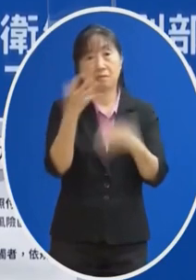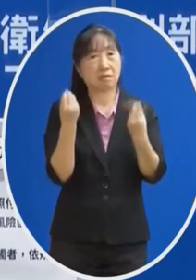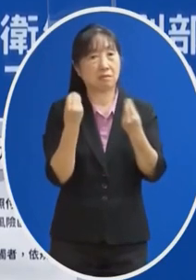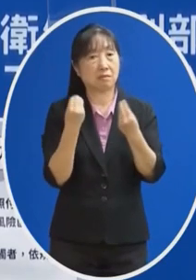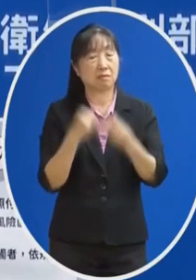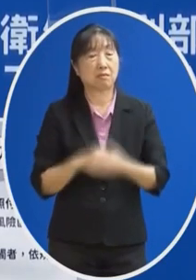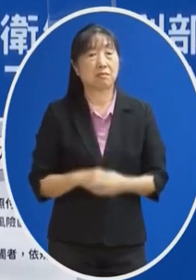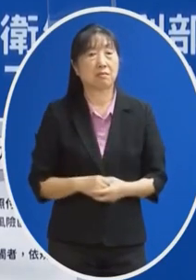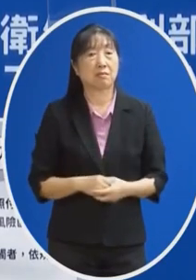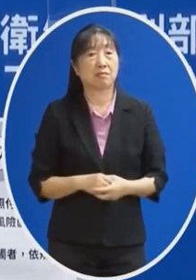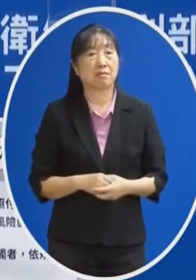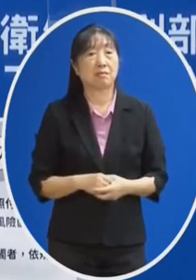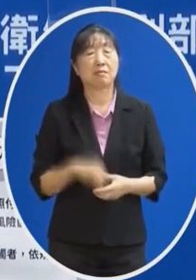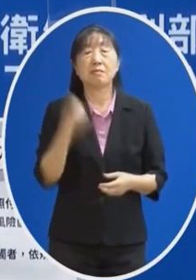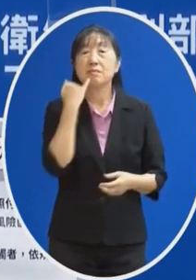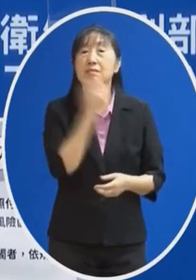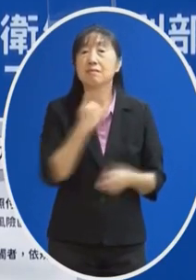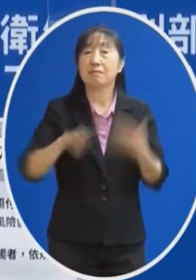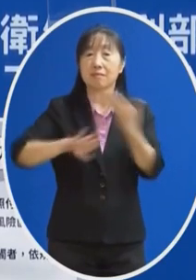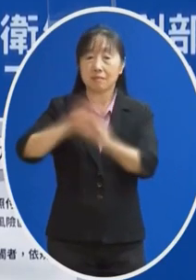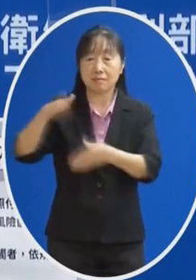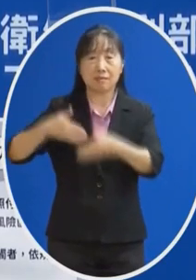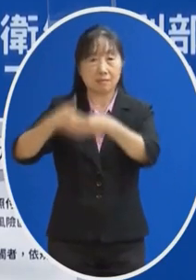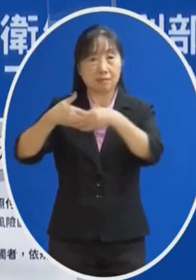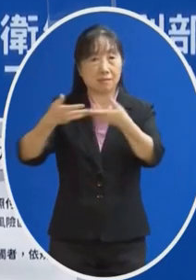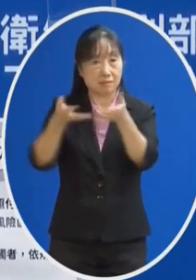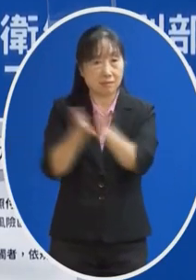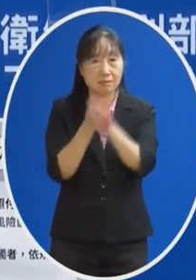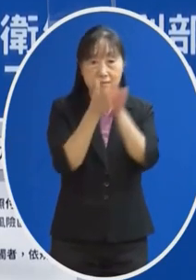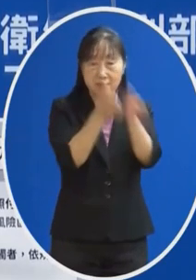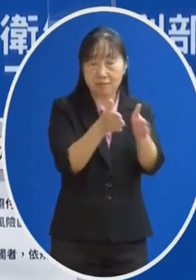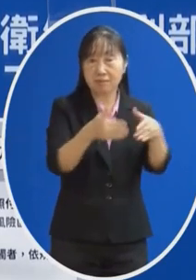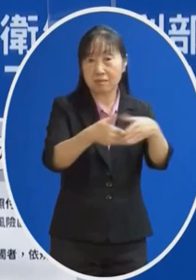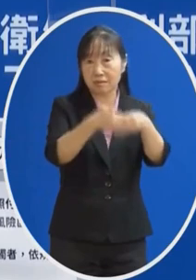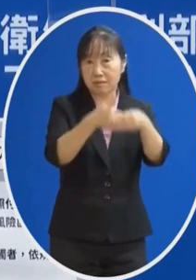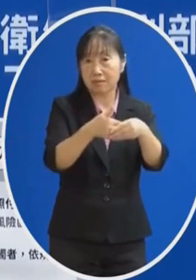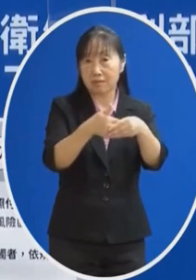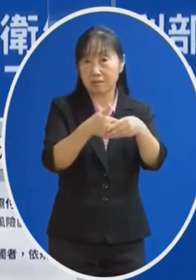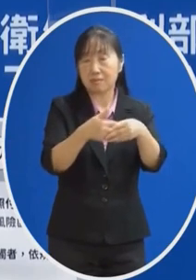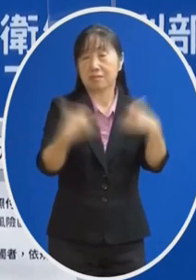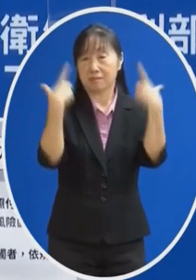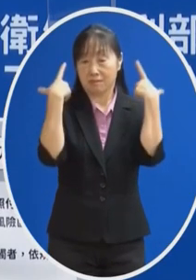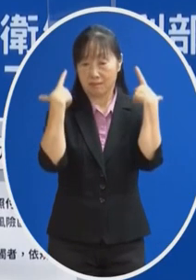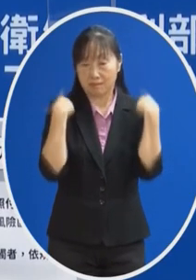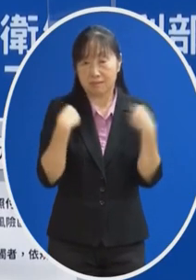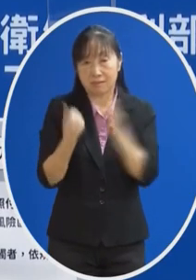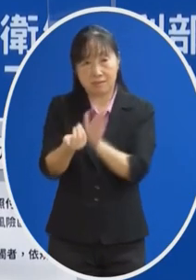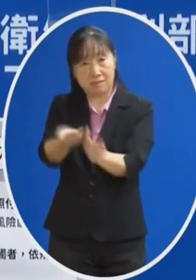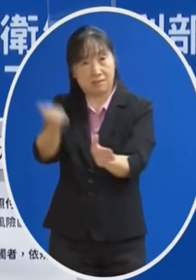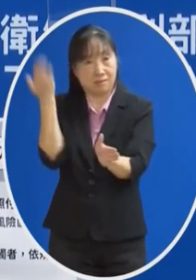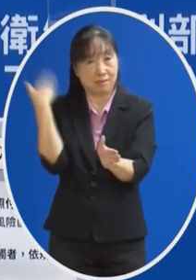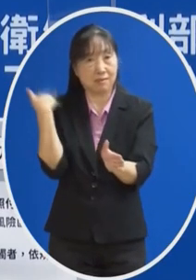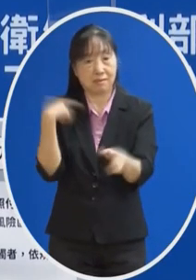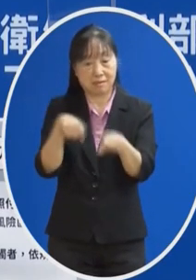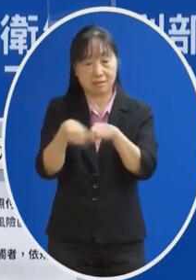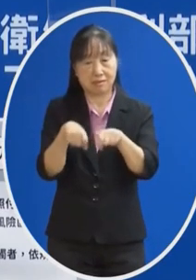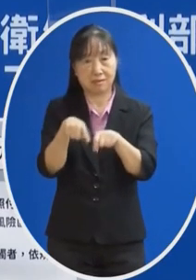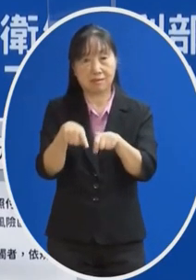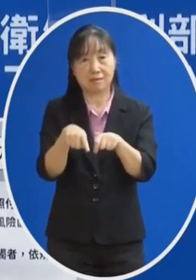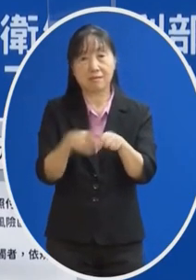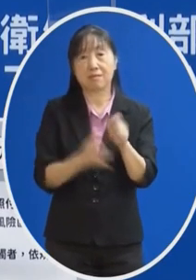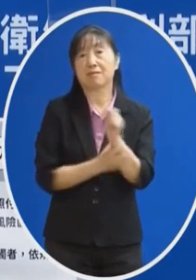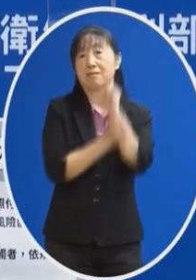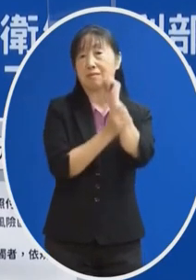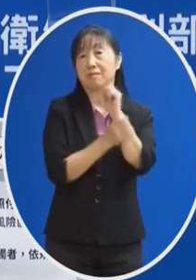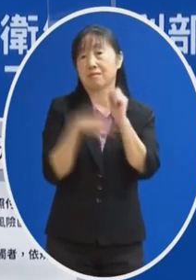那最多可能是外交部对相关的友邦运用原来就要给友邦的一些相关的好支